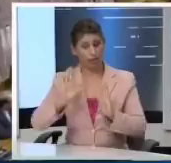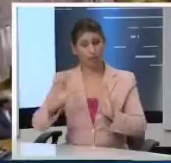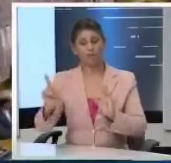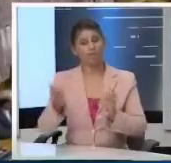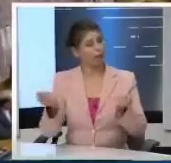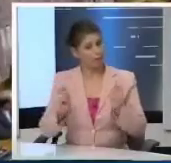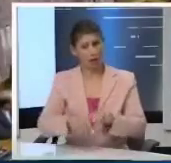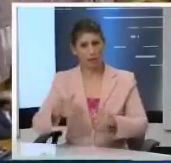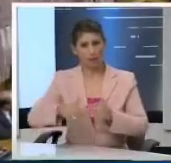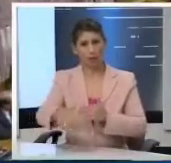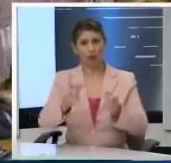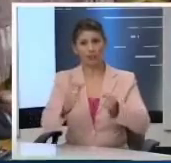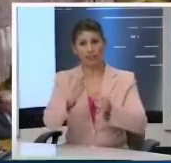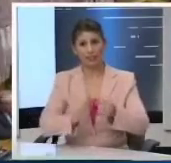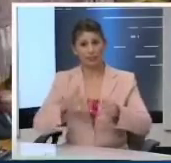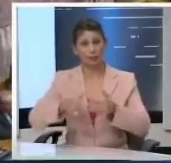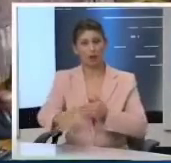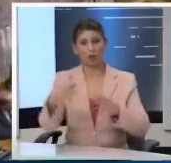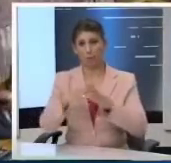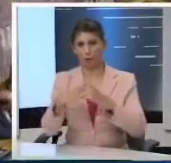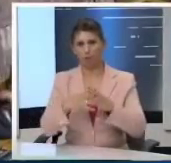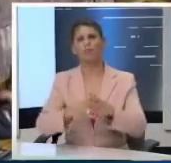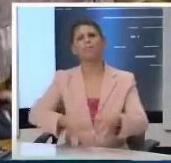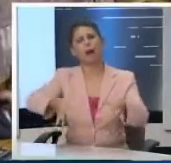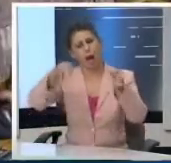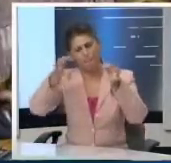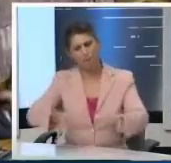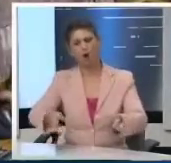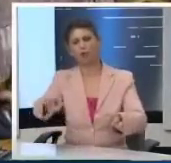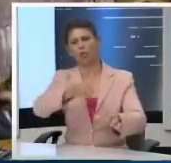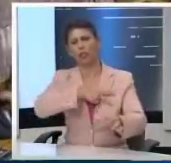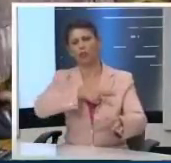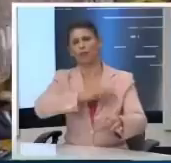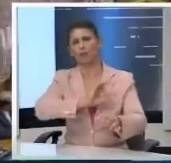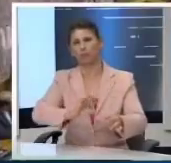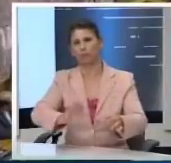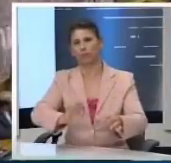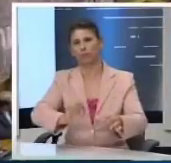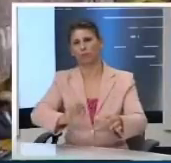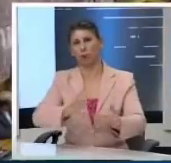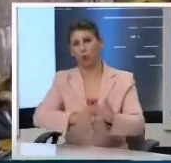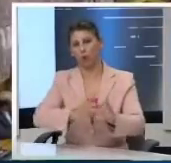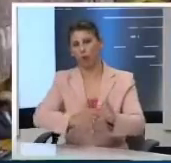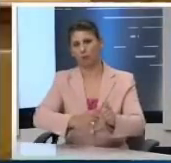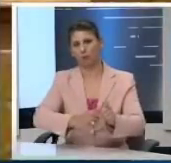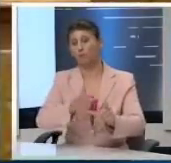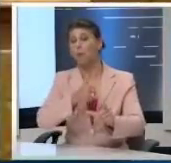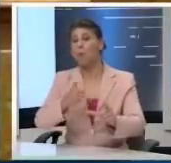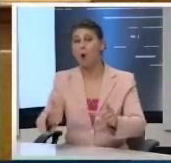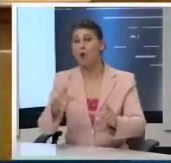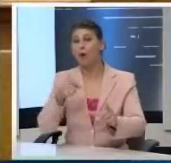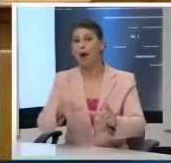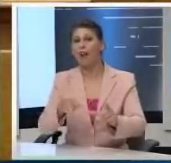κρίση και μελλοντικό πόλεμο. Έχει απόλυτο δίκιο. Μόνο που σε αυτές τις